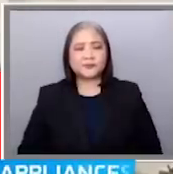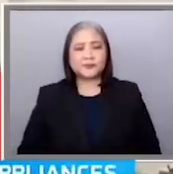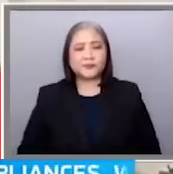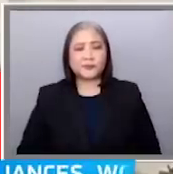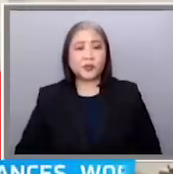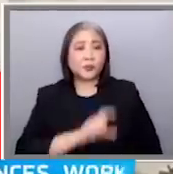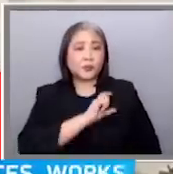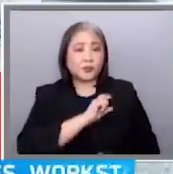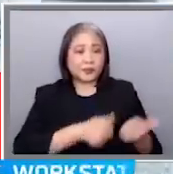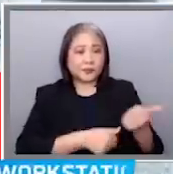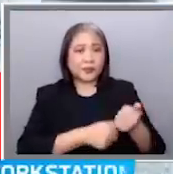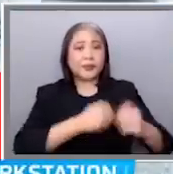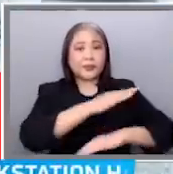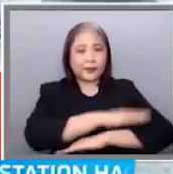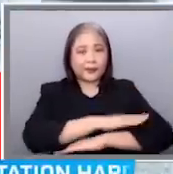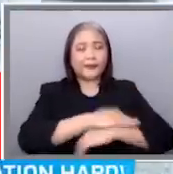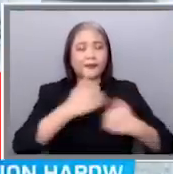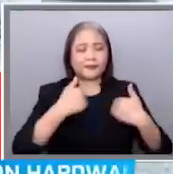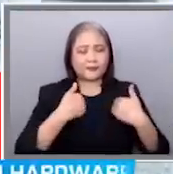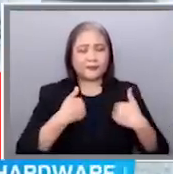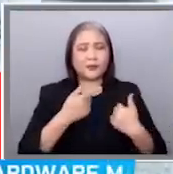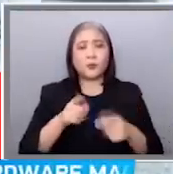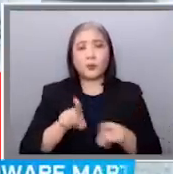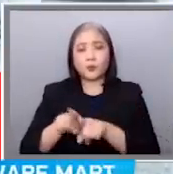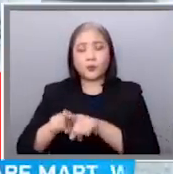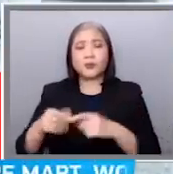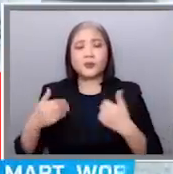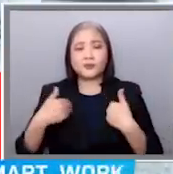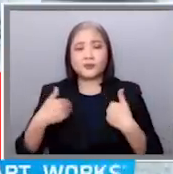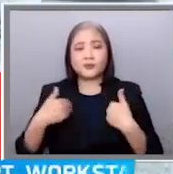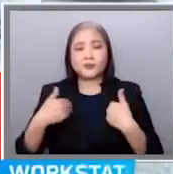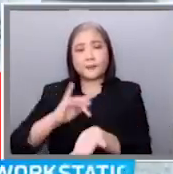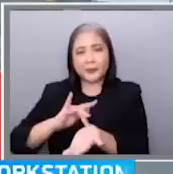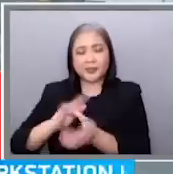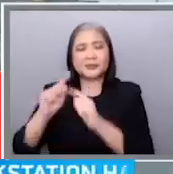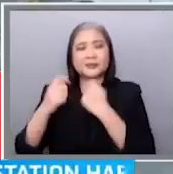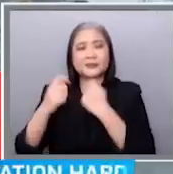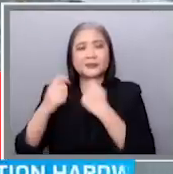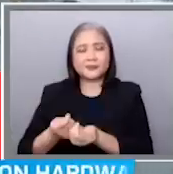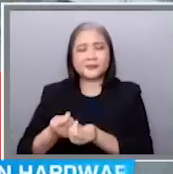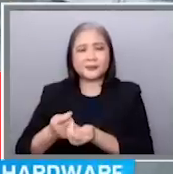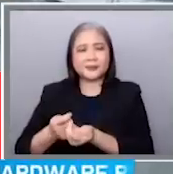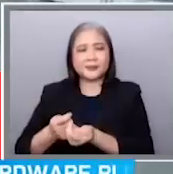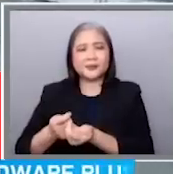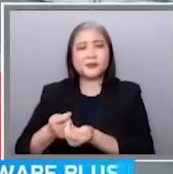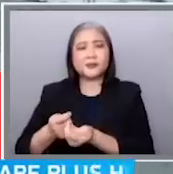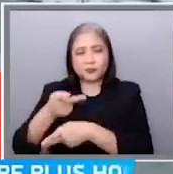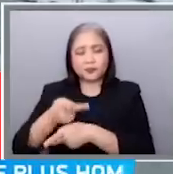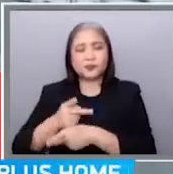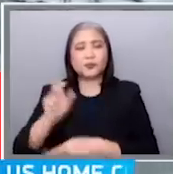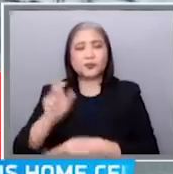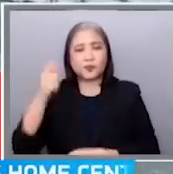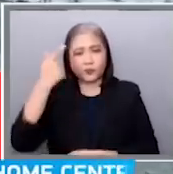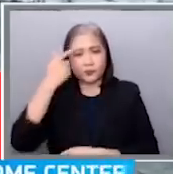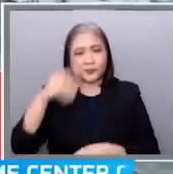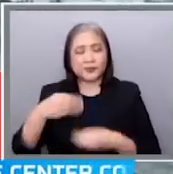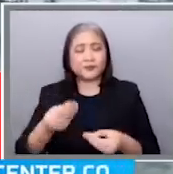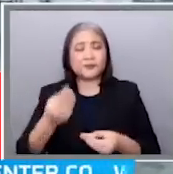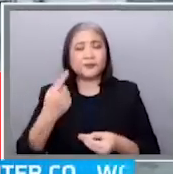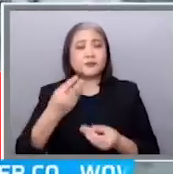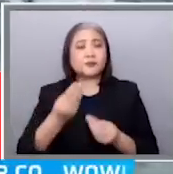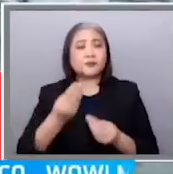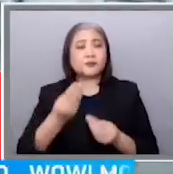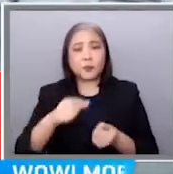MAV, ay nagtalaga rin ng medical team ang government upang matugunan yung mga emergency